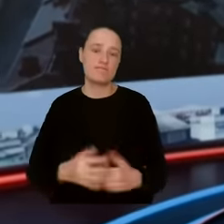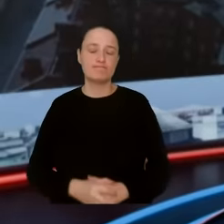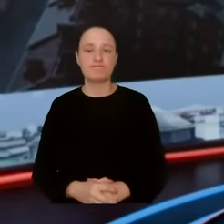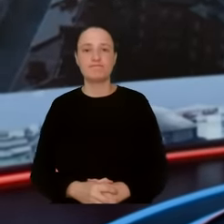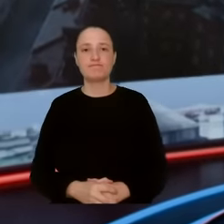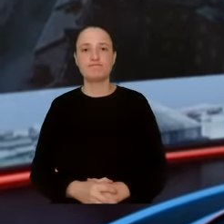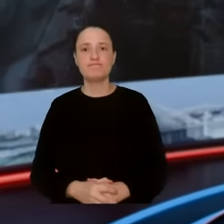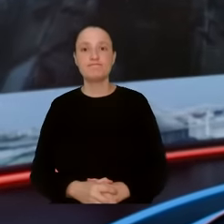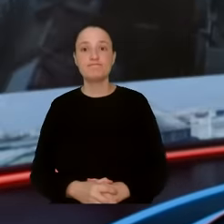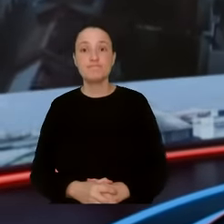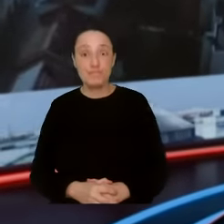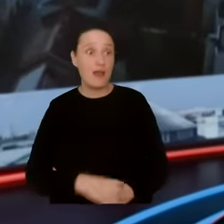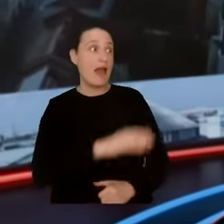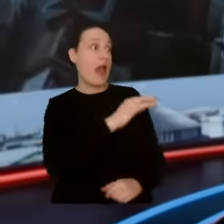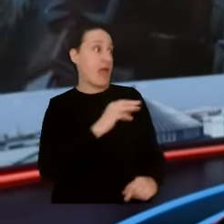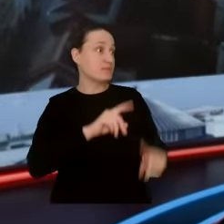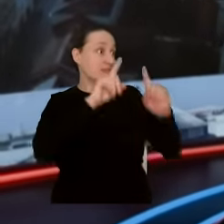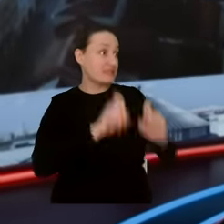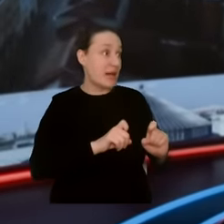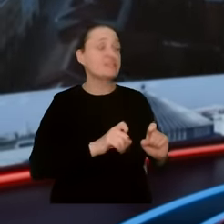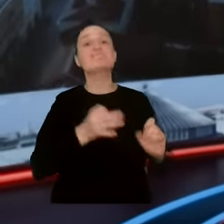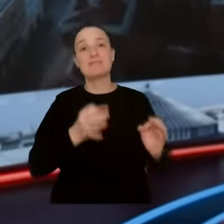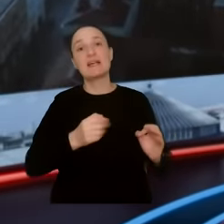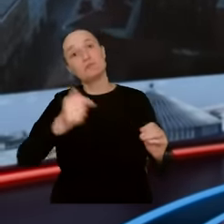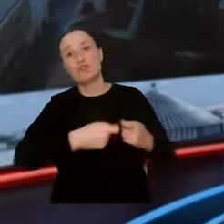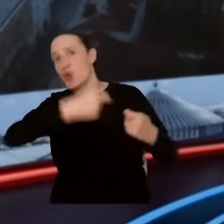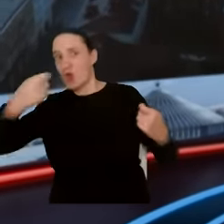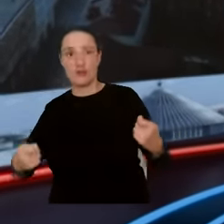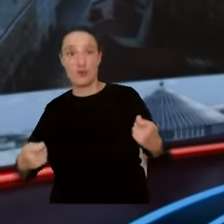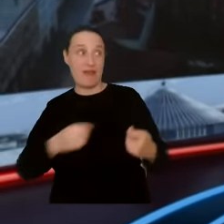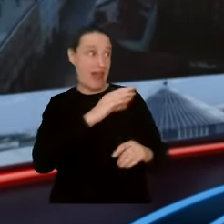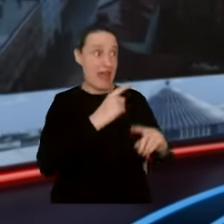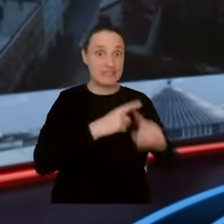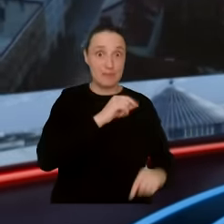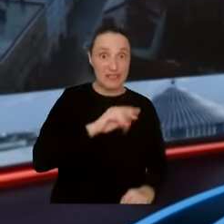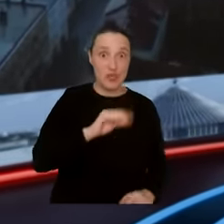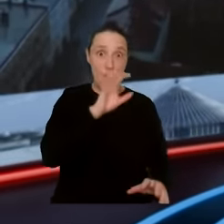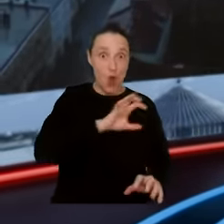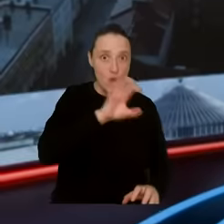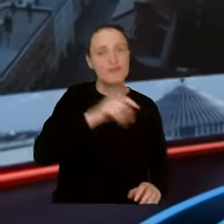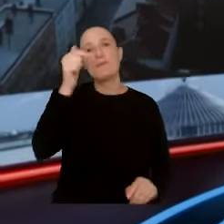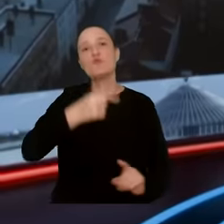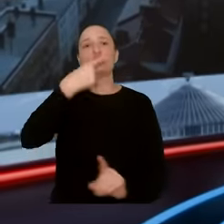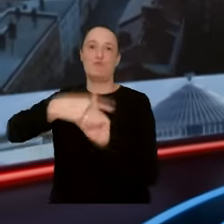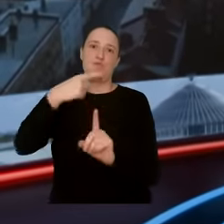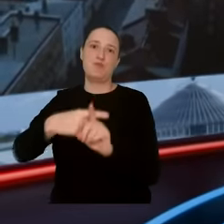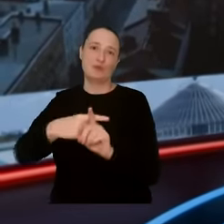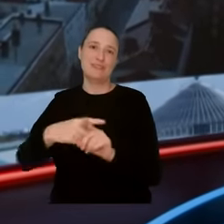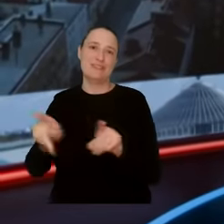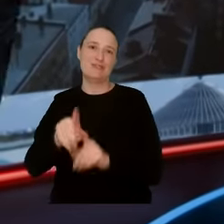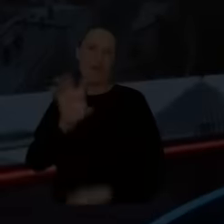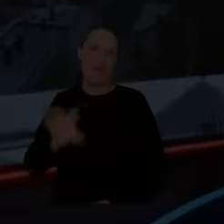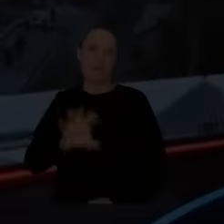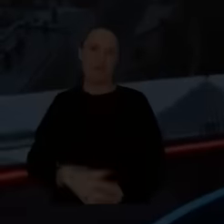Jak się powiedziało A, trzeba powiedzieć i B. Krótko mówiąc, kto zobaczył Ekspres, niech zostanie z nami także na plus. Warto. Do zobaczenia za chwilę.